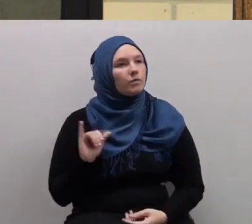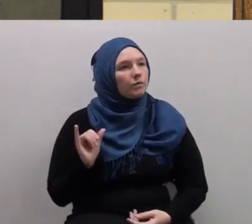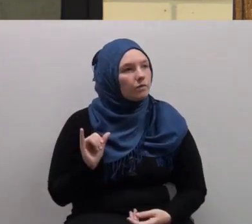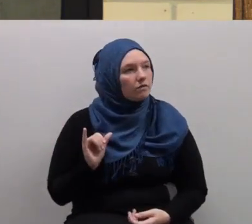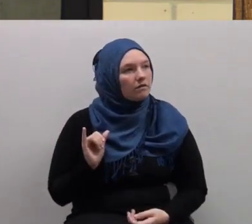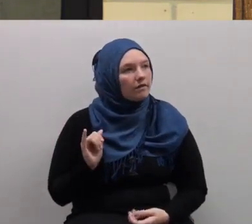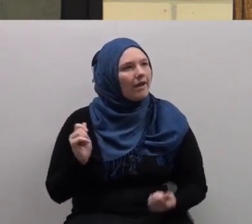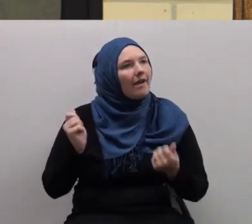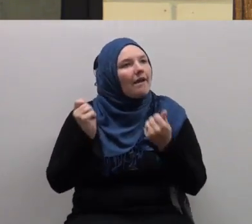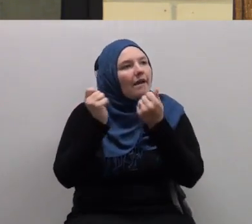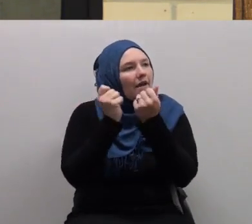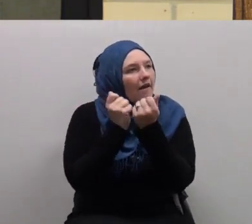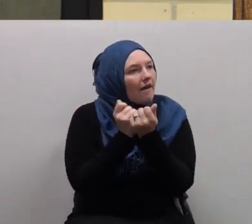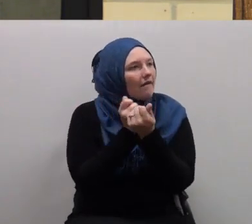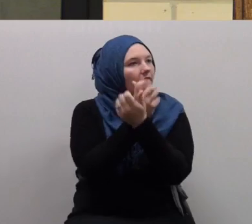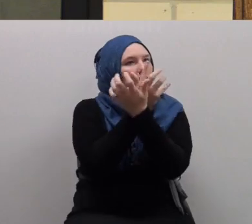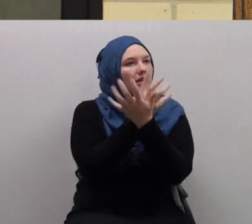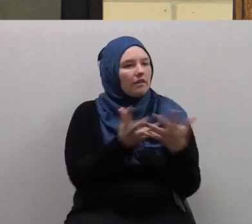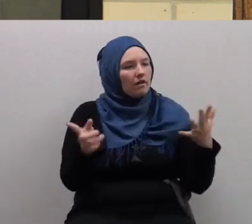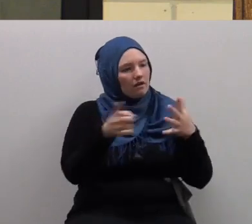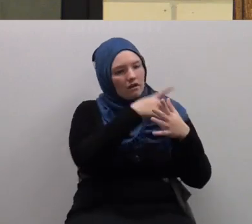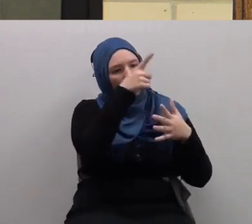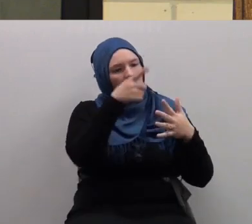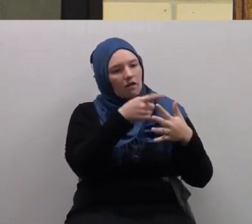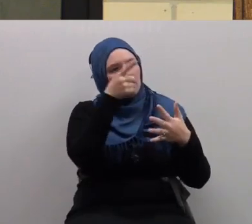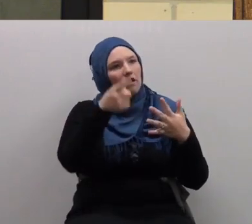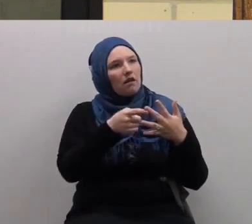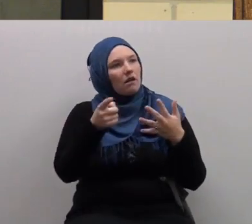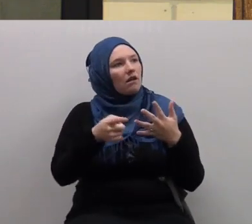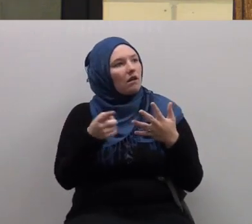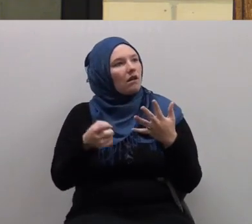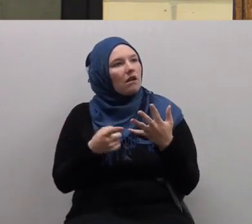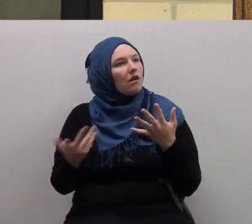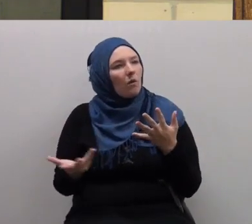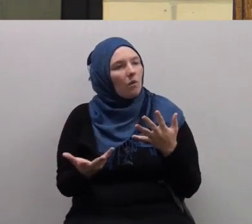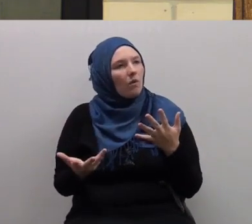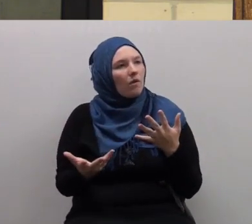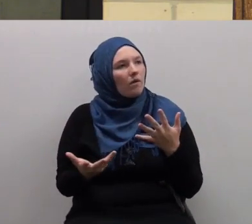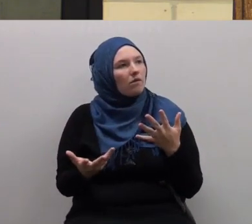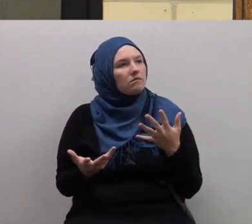all of these areas are what? لِلَّهِ رَبِّ